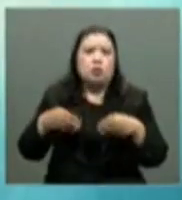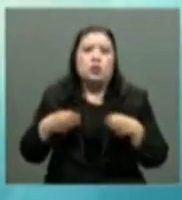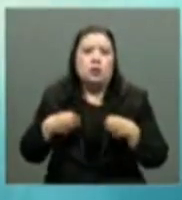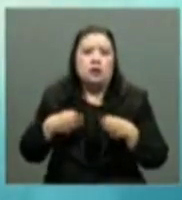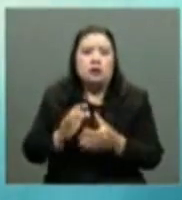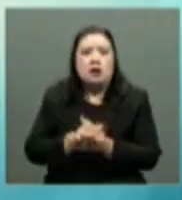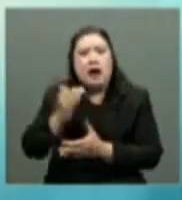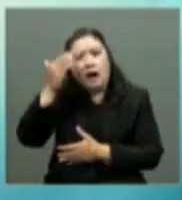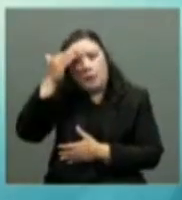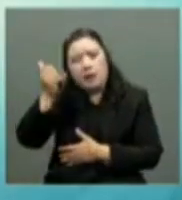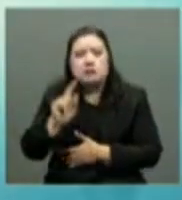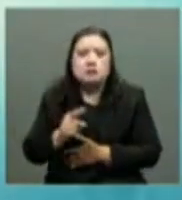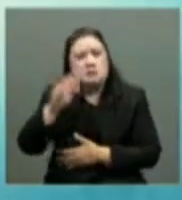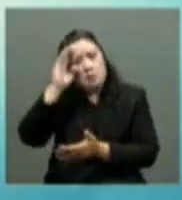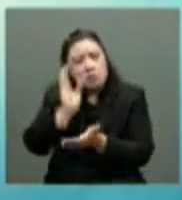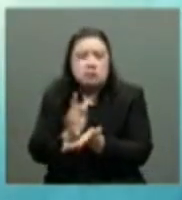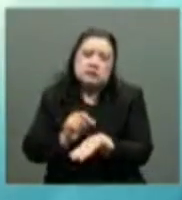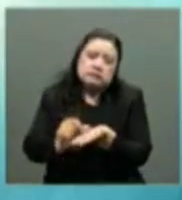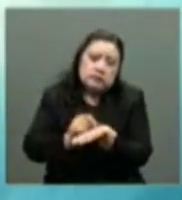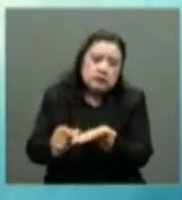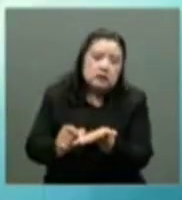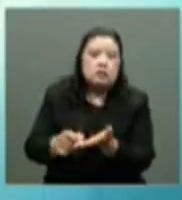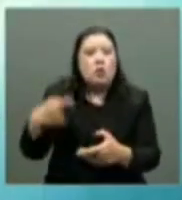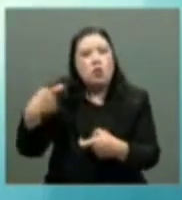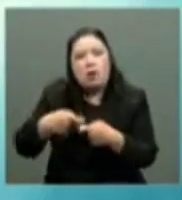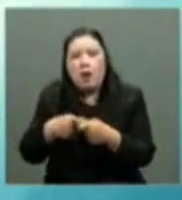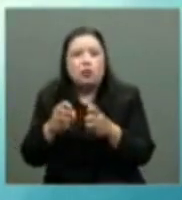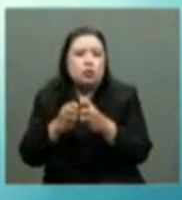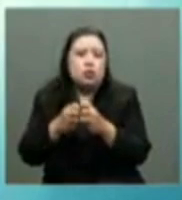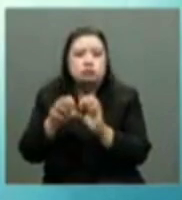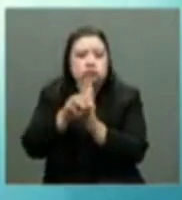ทีนึงเขียนสำนวนอะไรกันโอ้ยุ่งยากม